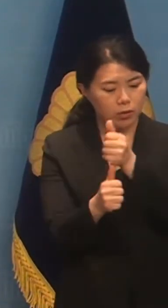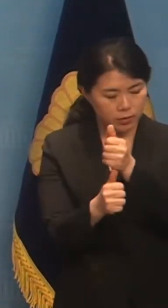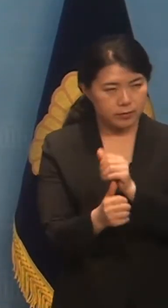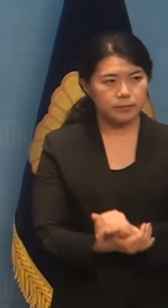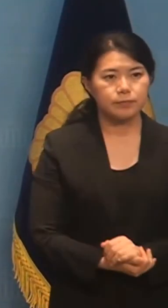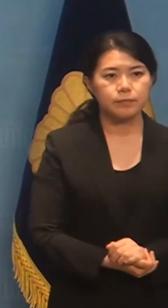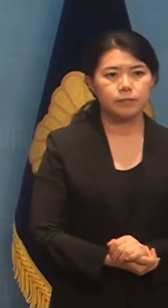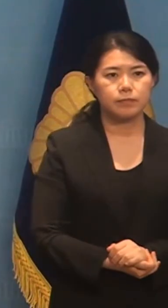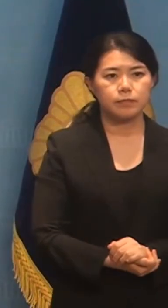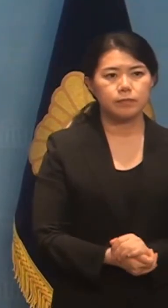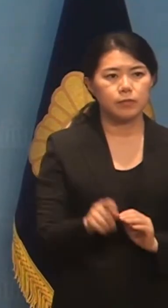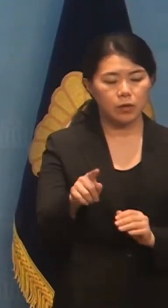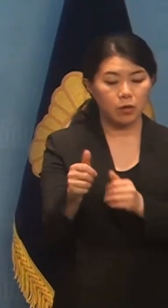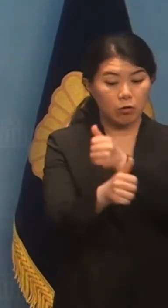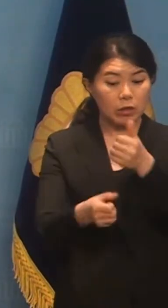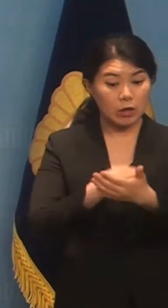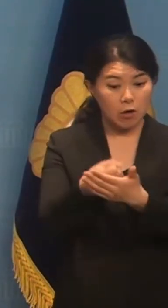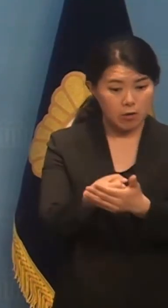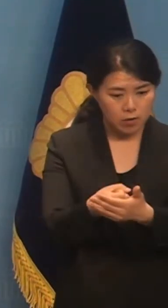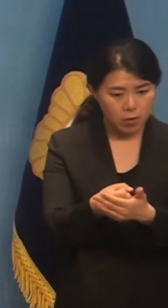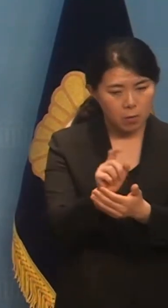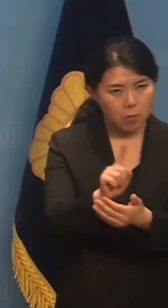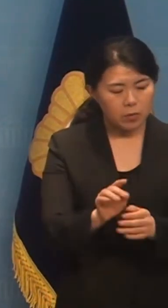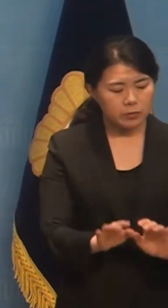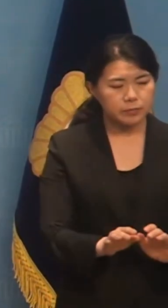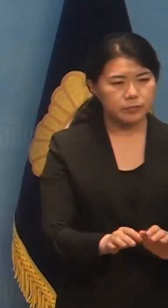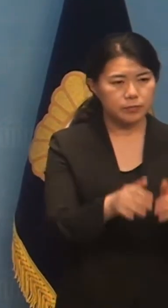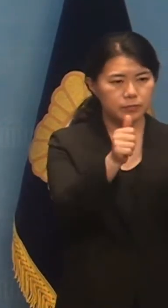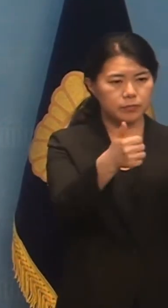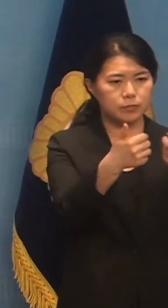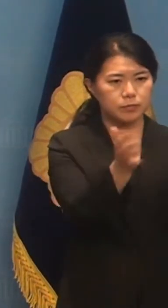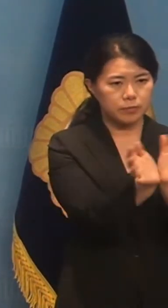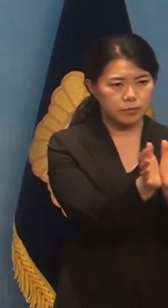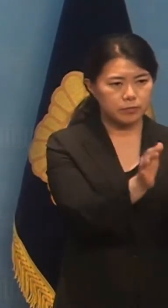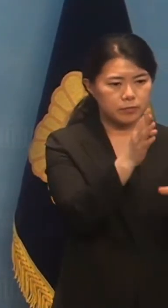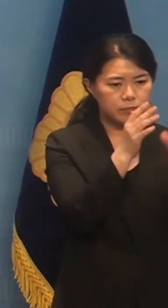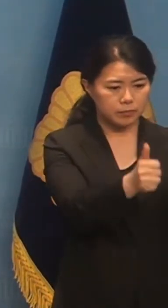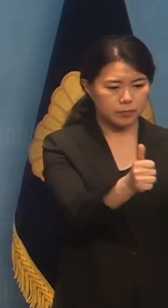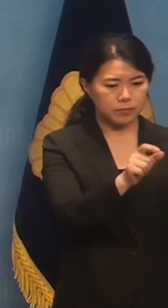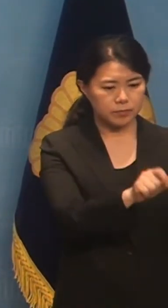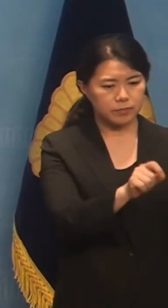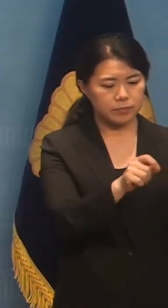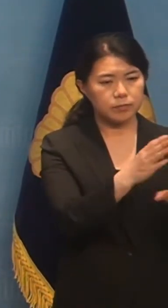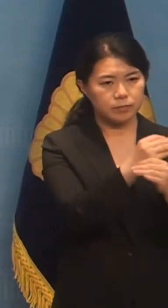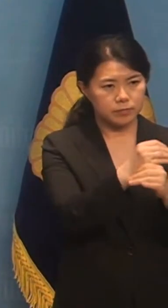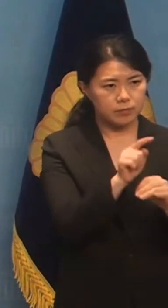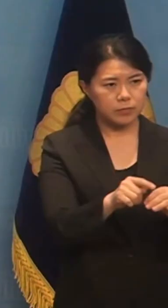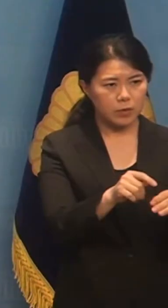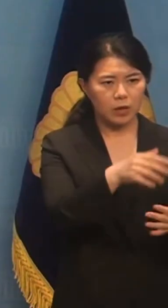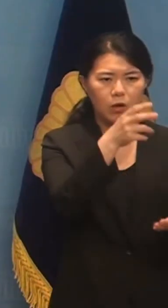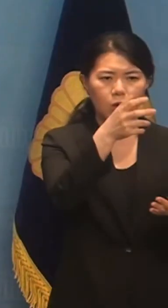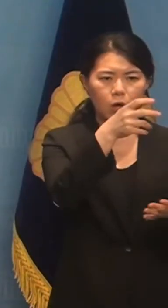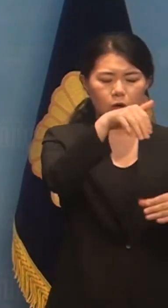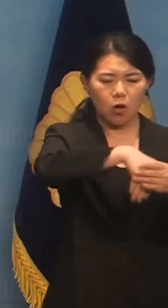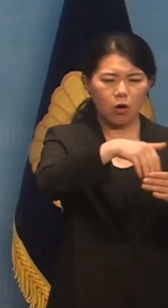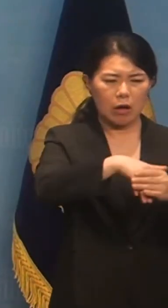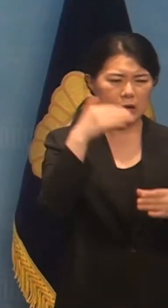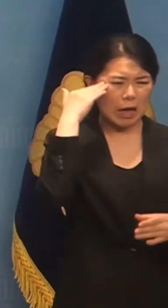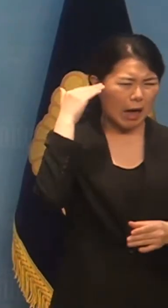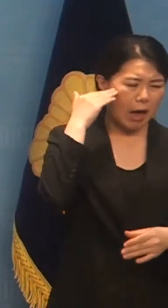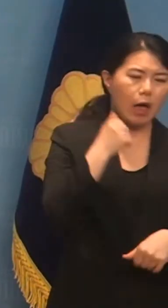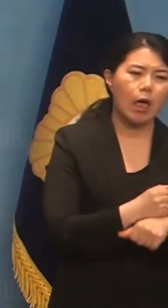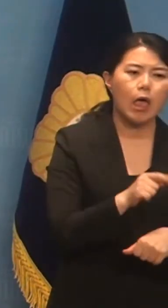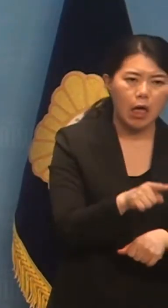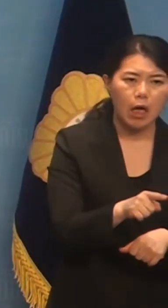중앙선거관리위원회는 위원회 차원의 결정을 통해 사법부의 재판 일정이 부당한 선거 개입임을 규정하고